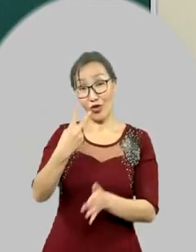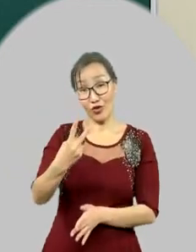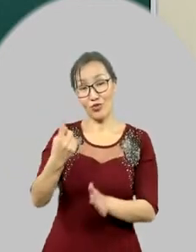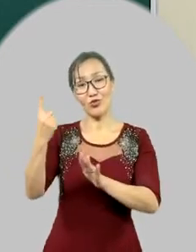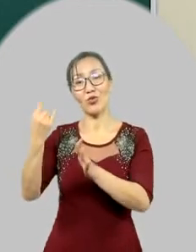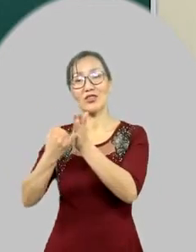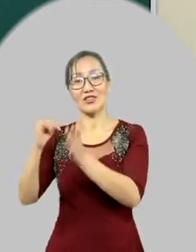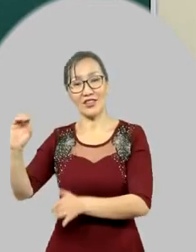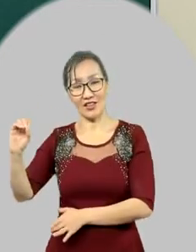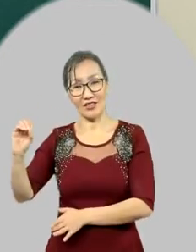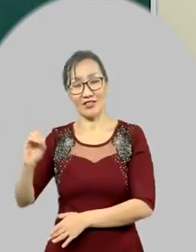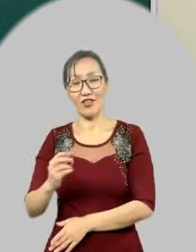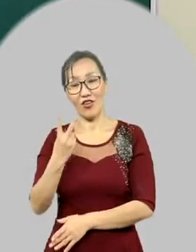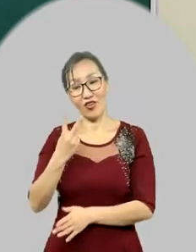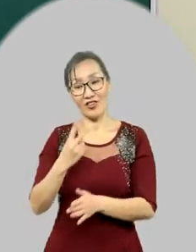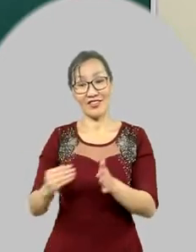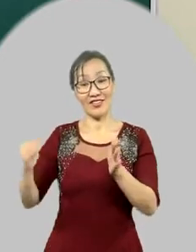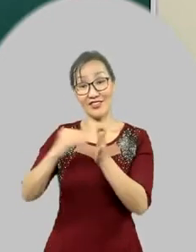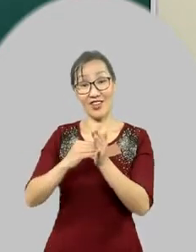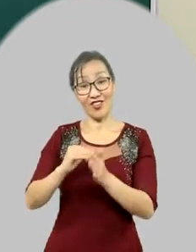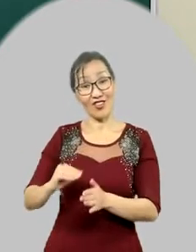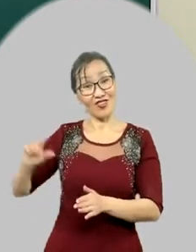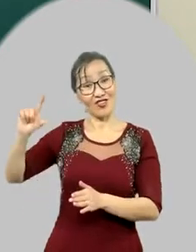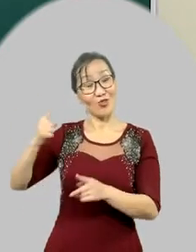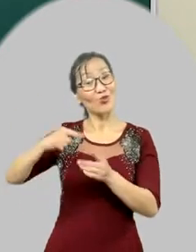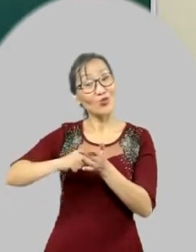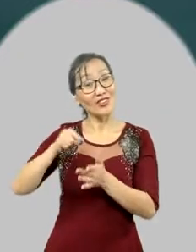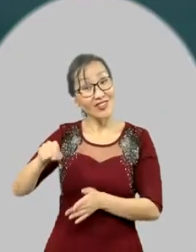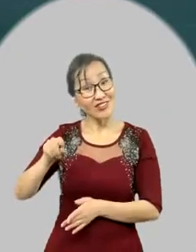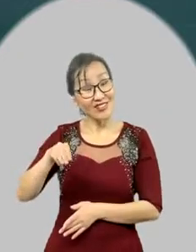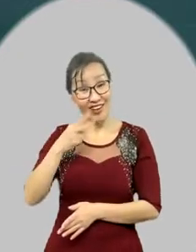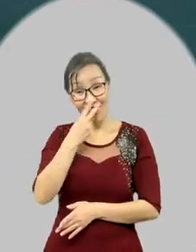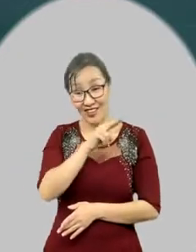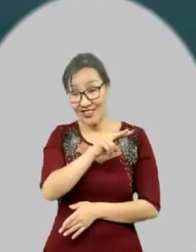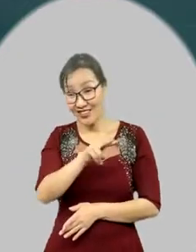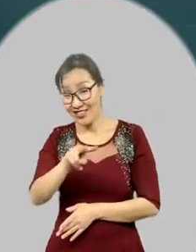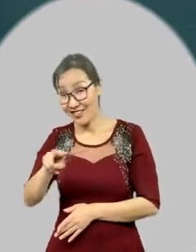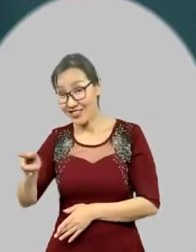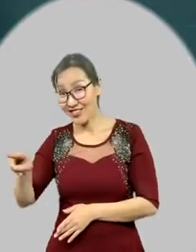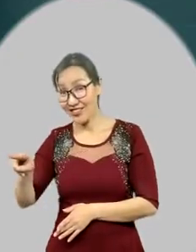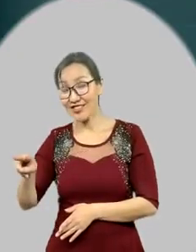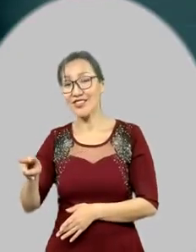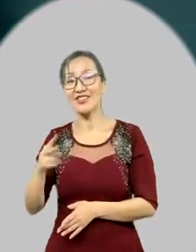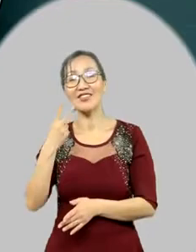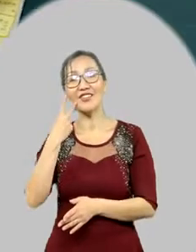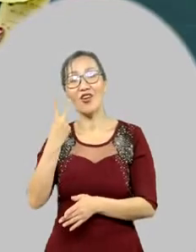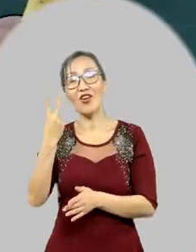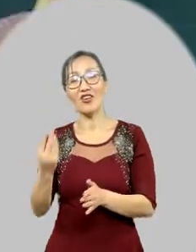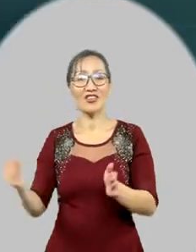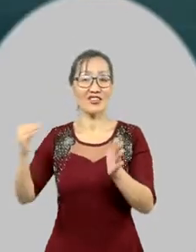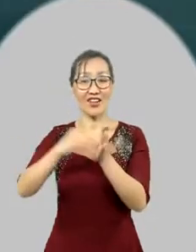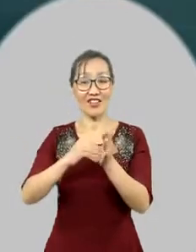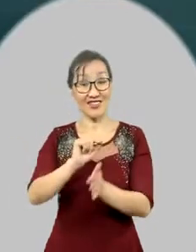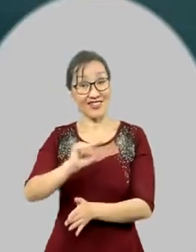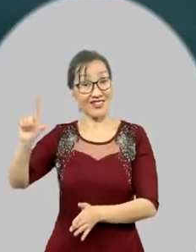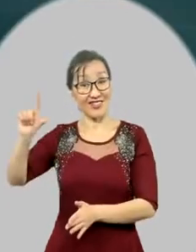80-ыг 2 дахин ихсгсэн байна. Тэгэхээр энэ дараалыг ажиглахад зүй тогтол нь 2 дахин